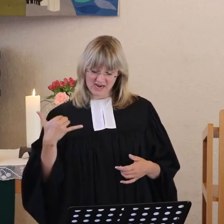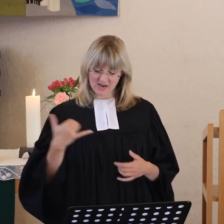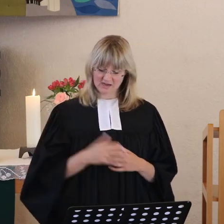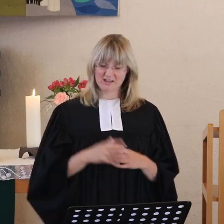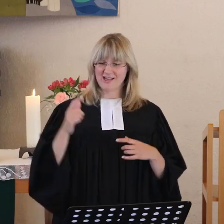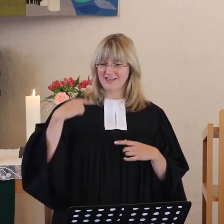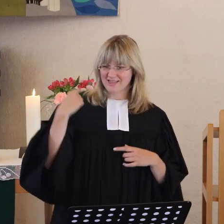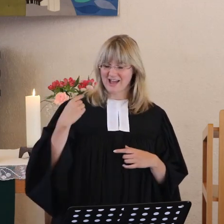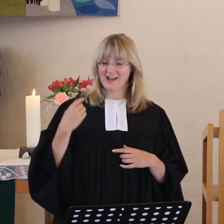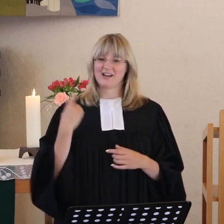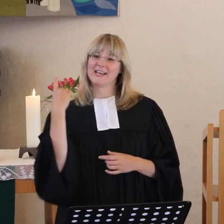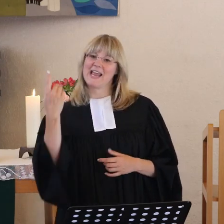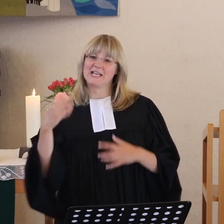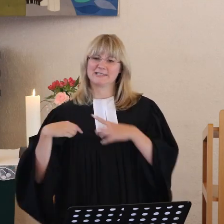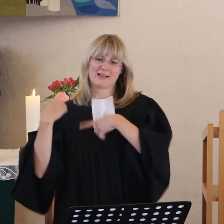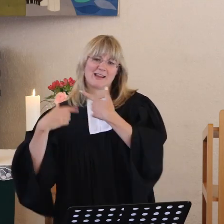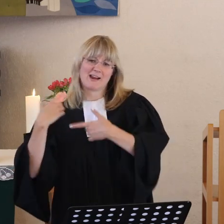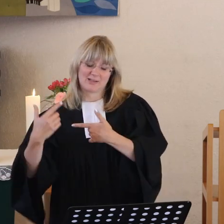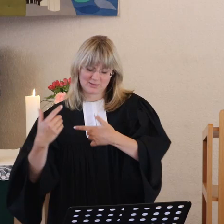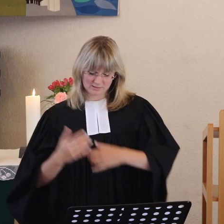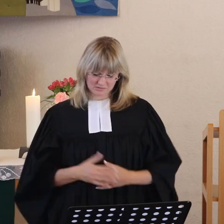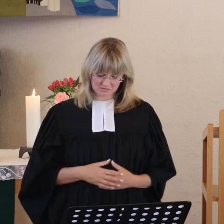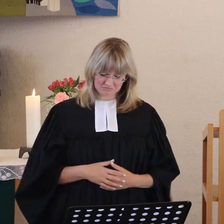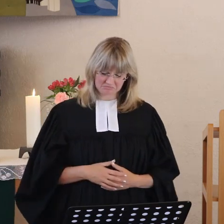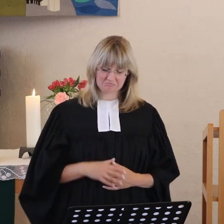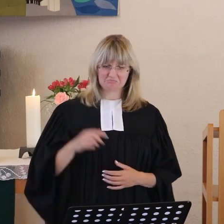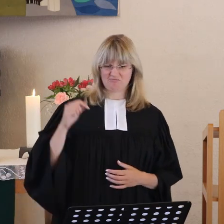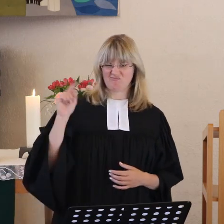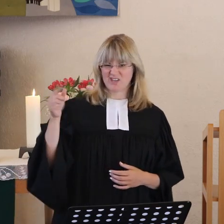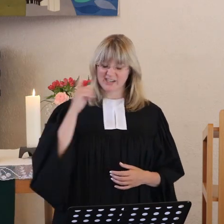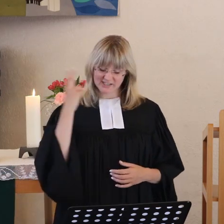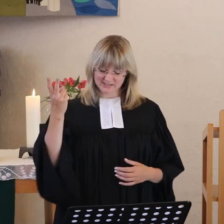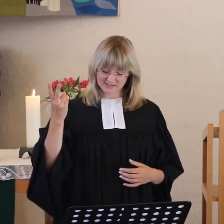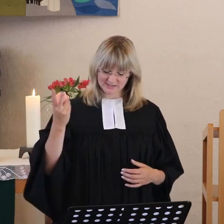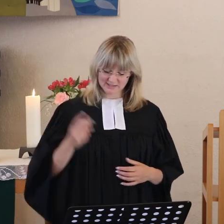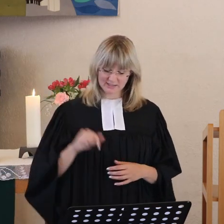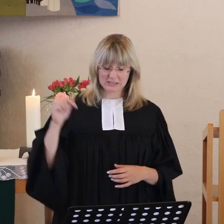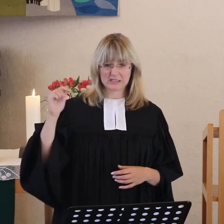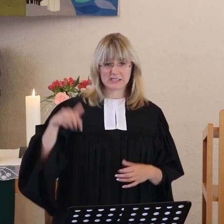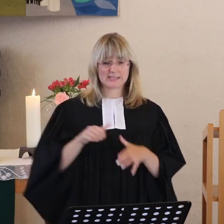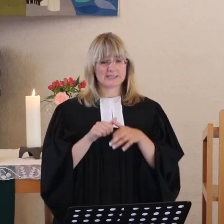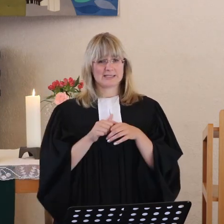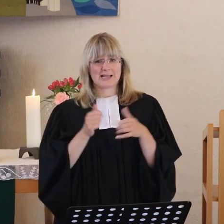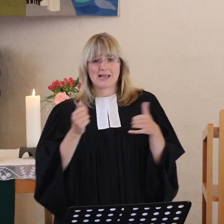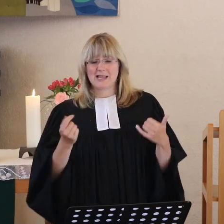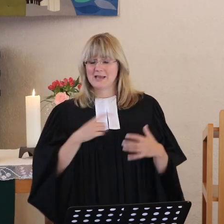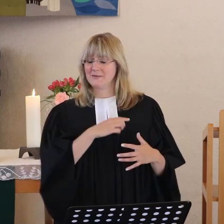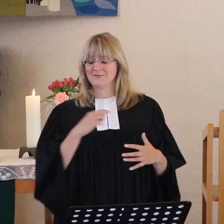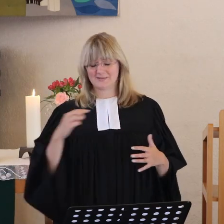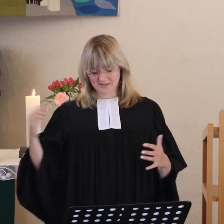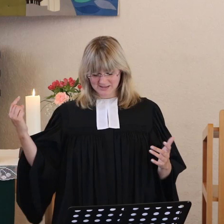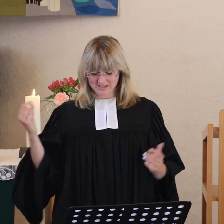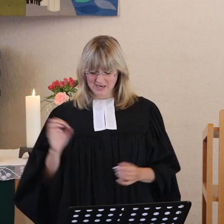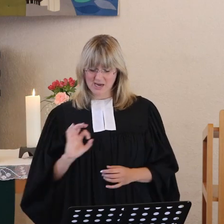zwei Generationen nach der Jerusalemer Urgemeinde. Und er hat schon mit einer ziemlich rosaroten